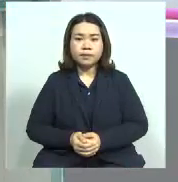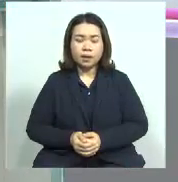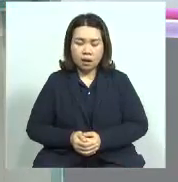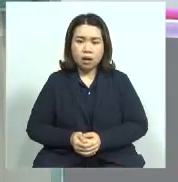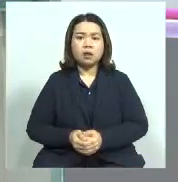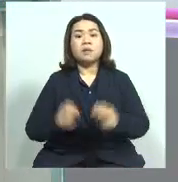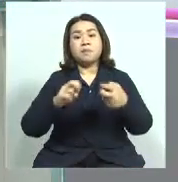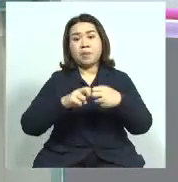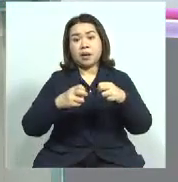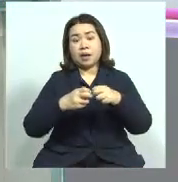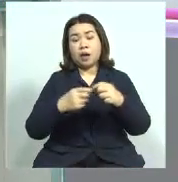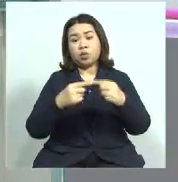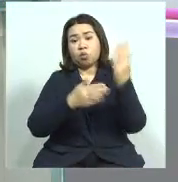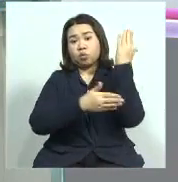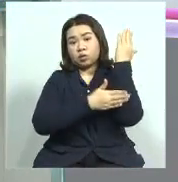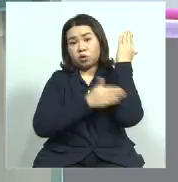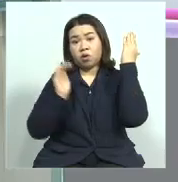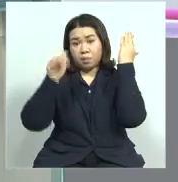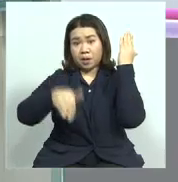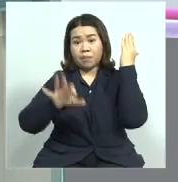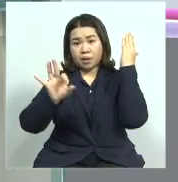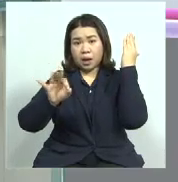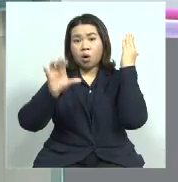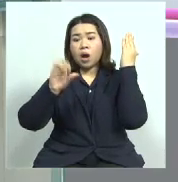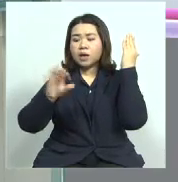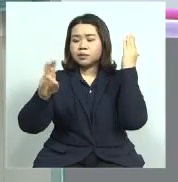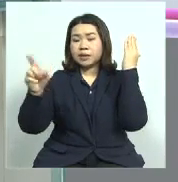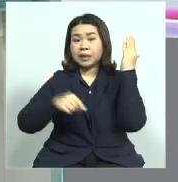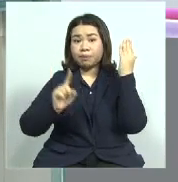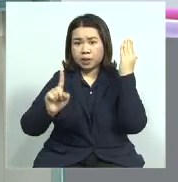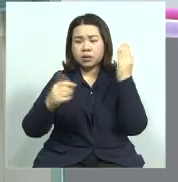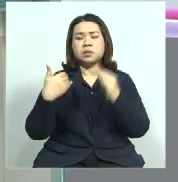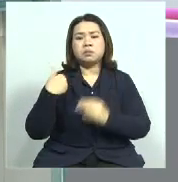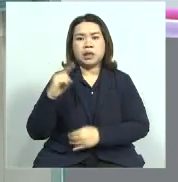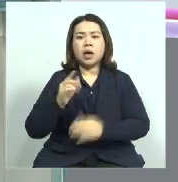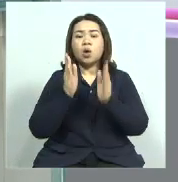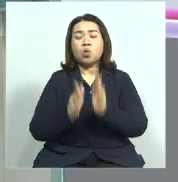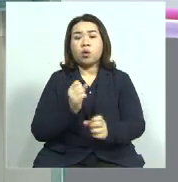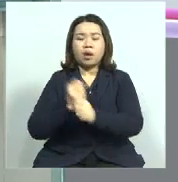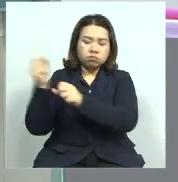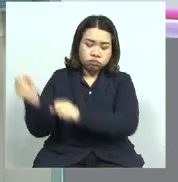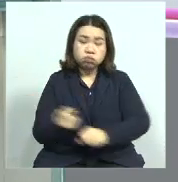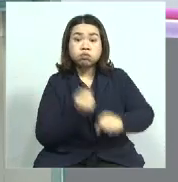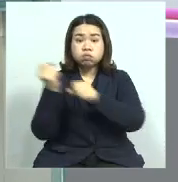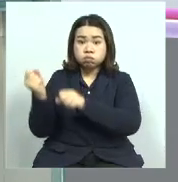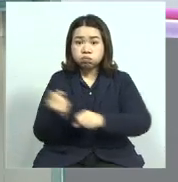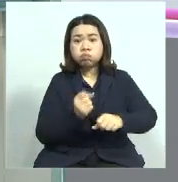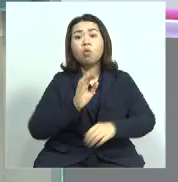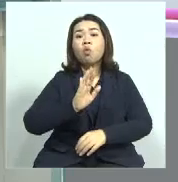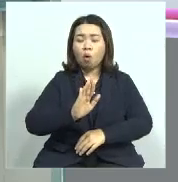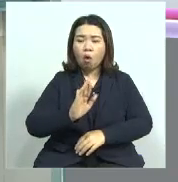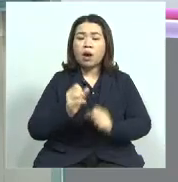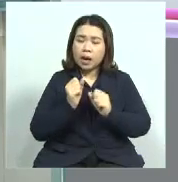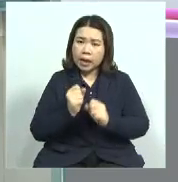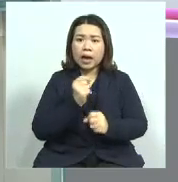ซึ่งจากเหตุระเบิดที่ซอยพระราม9 57ทับ1เนี่ยนะคะก็พบว่ามีเจ้าหน้าที่ทำความสะอาดเขตสวนหลวงที่ก